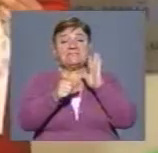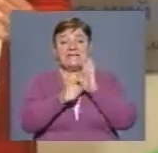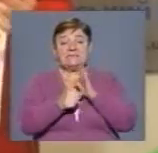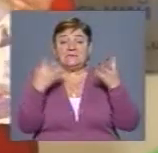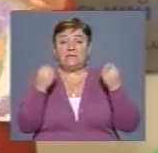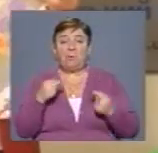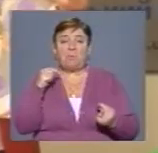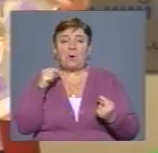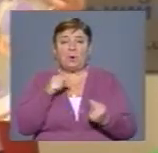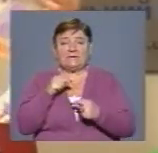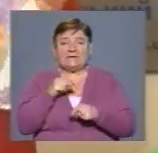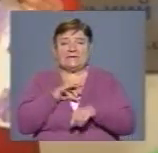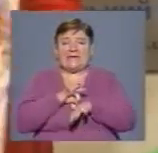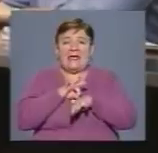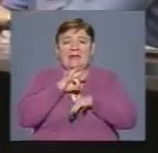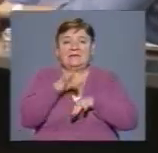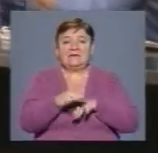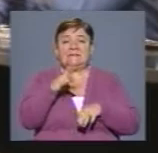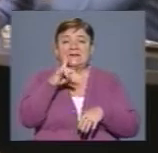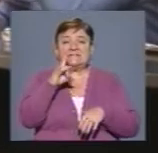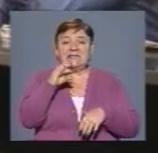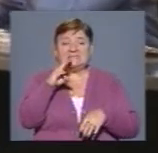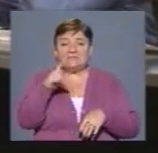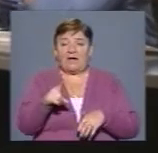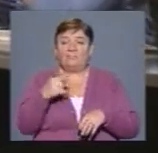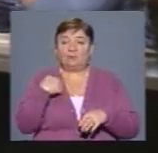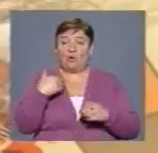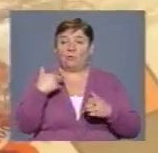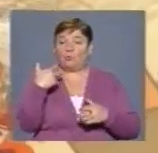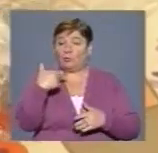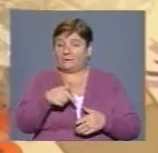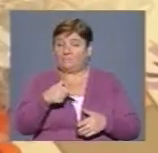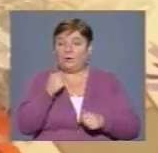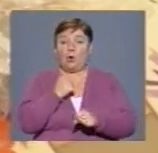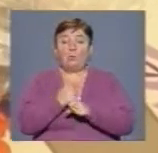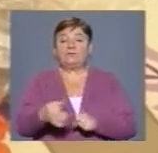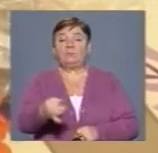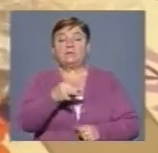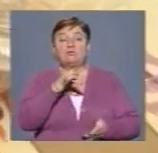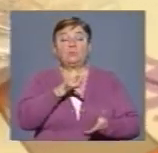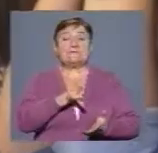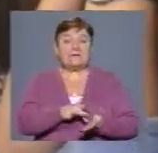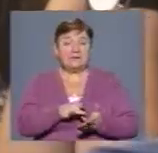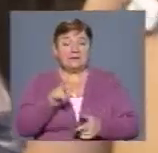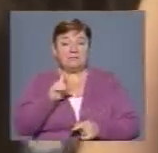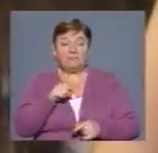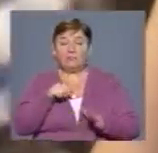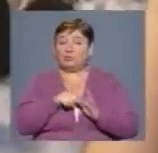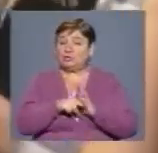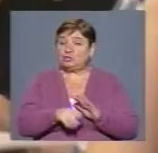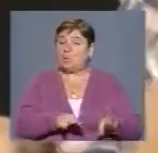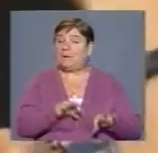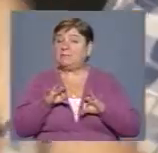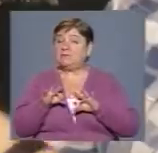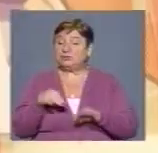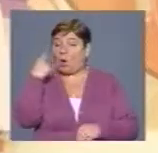насильства», яка триває з 25 листопада до 10 грудня. Роботу представили в обласному центрі радниця з питань внутрішньопереміщених